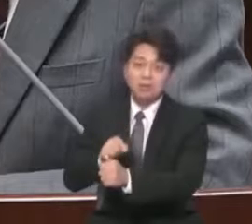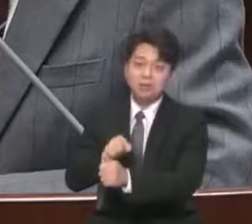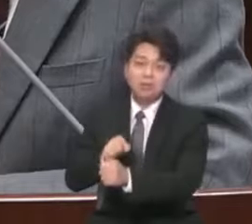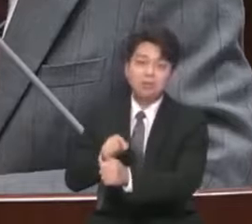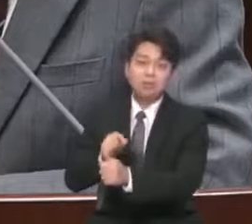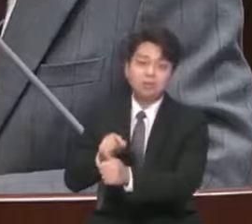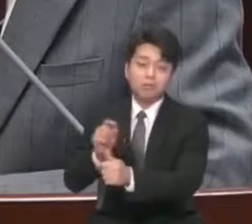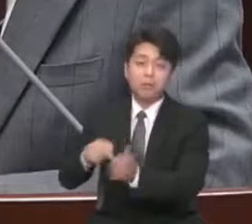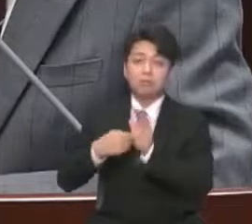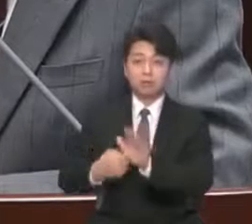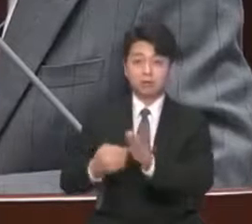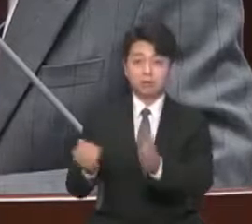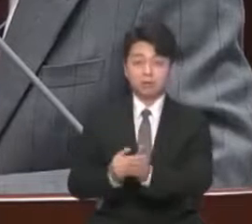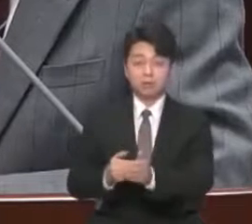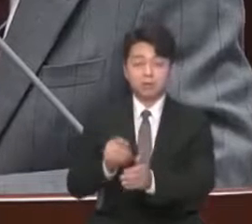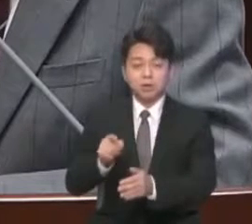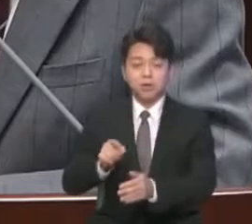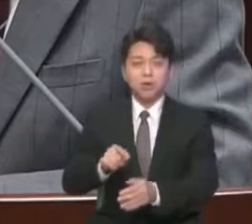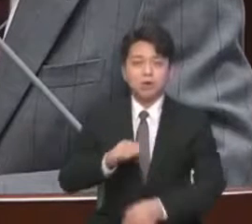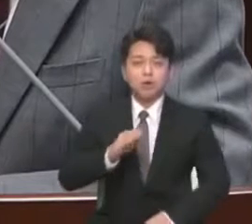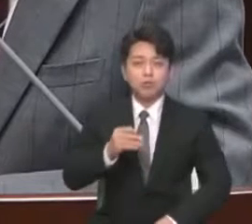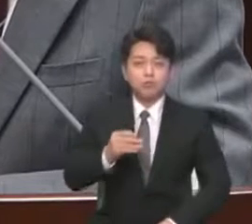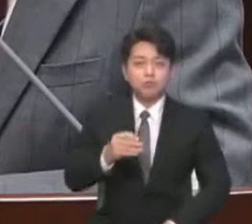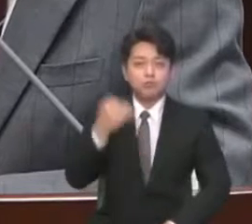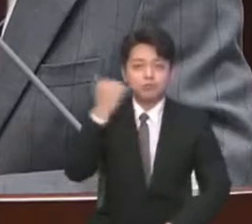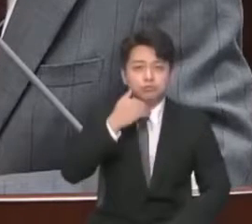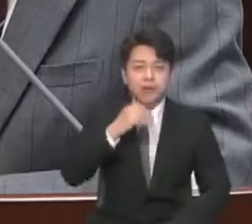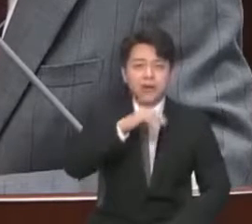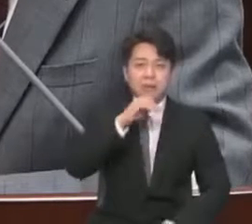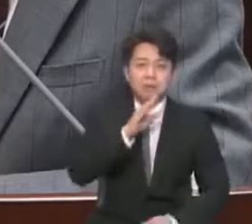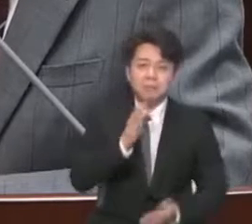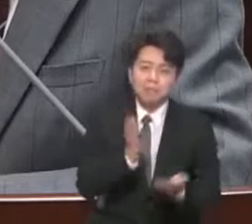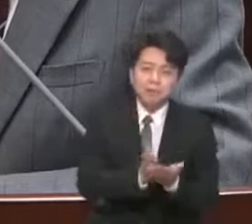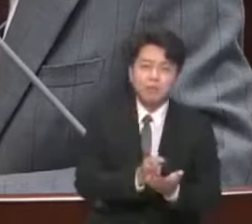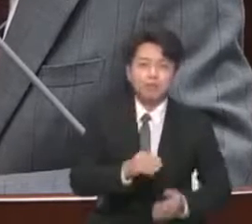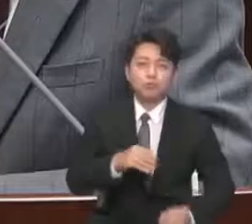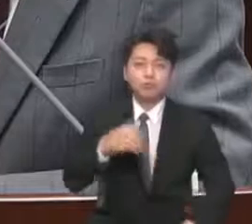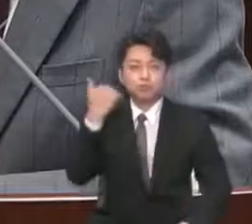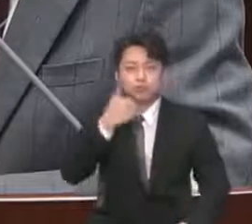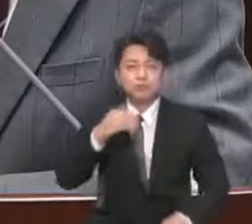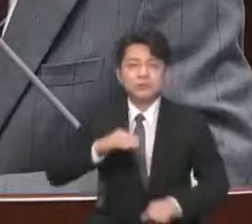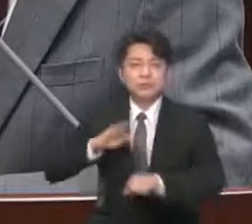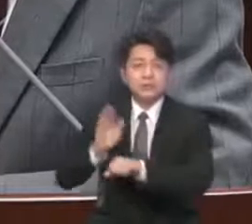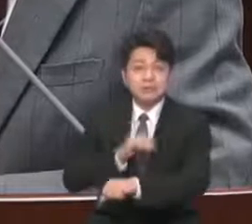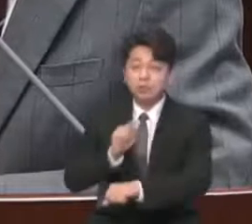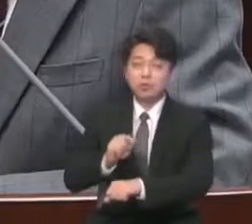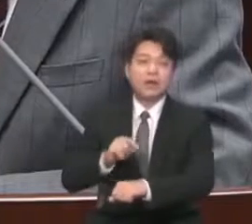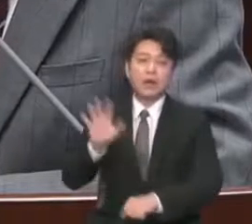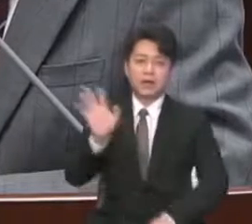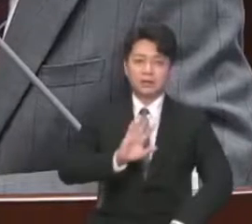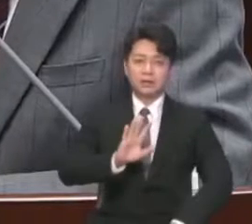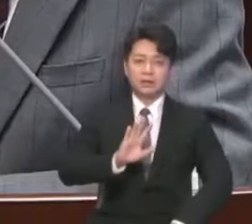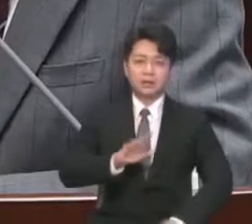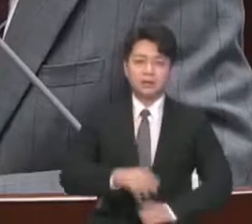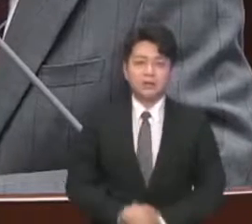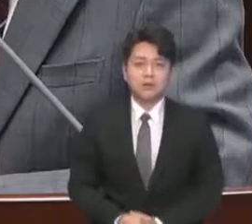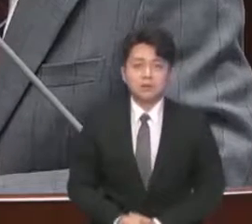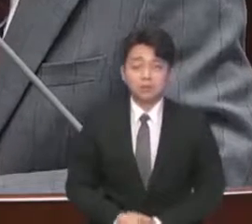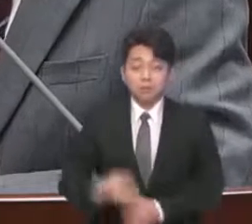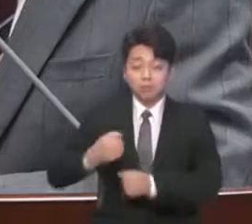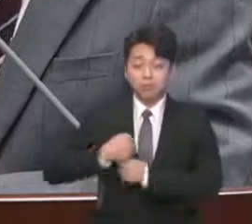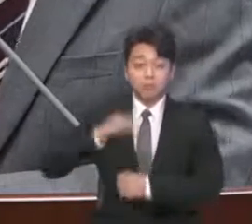그게 누가 옳다 그러다 예를 들어서 이런 것을 한 것이 아니고 만일에 뭐 외압이 있었다든지 청탁이 있었다든지 그런